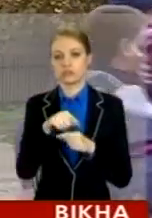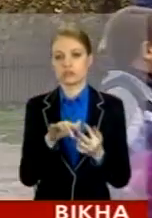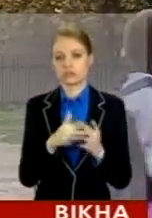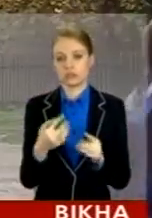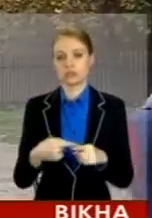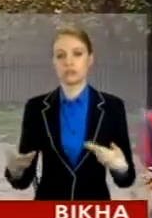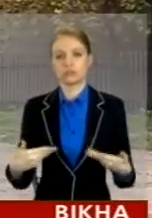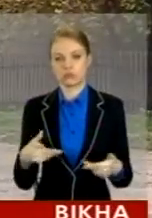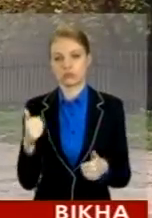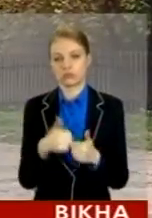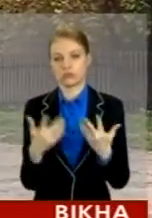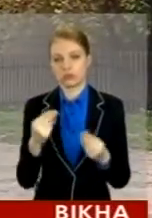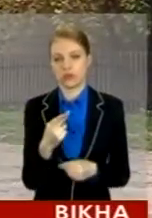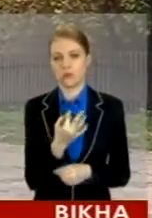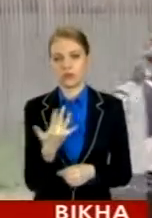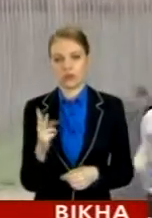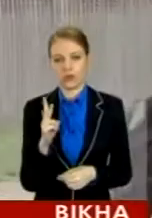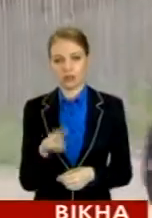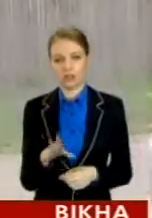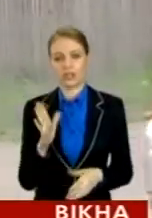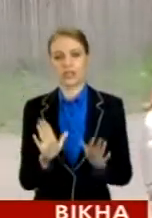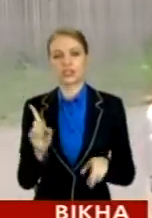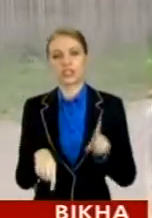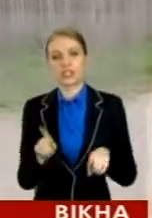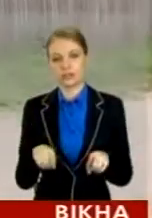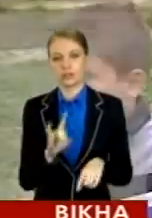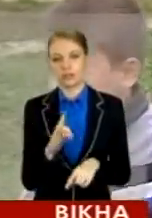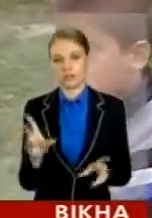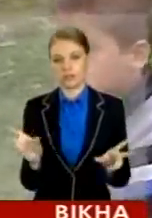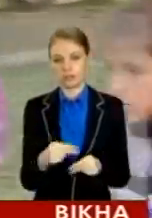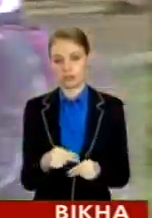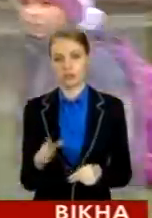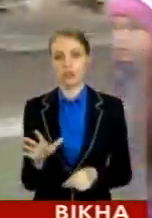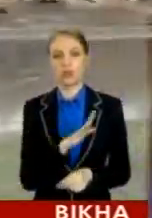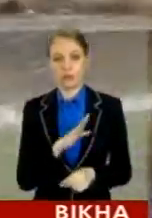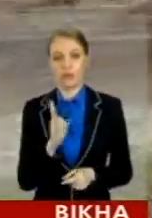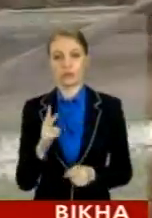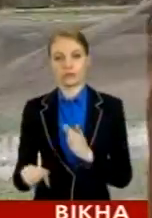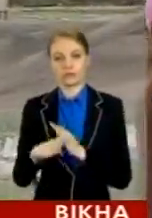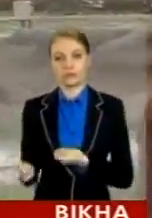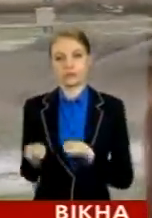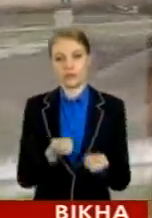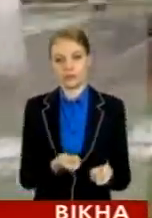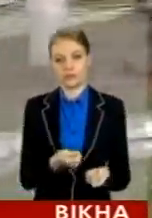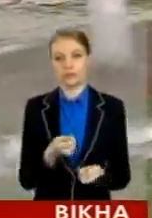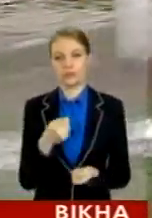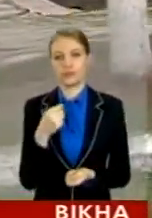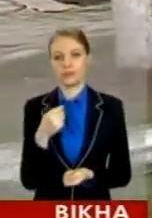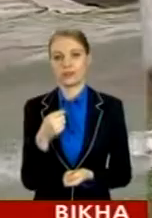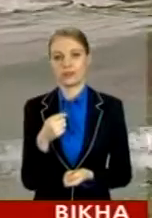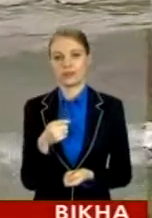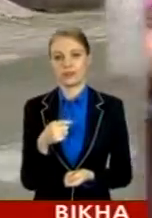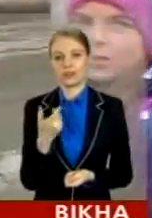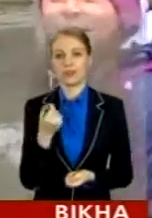пішки малеча долають щодня по кілька кілометрів лише інколи малим щастить так трохи ровером